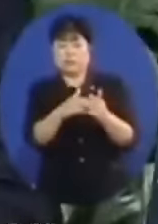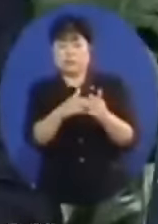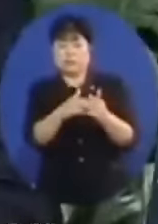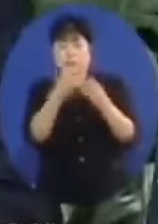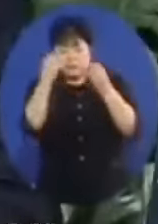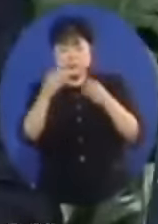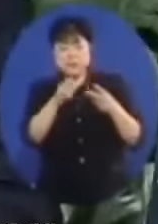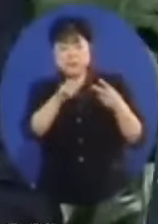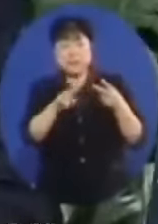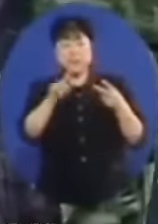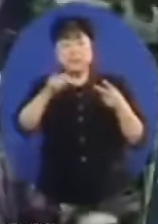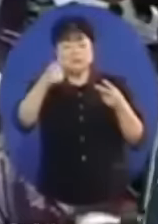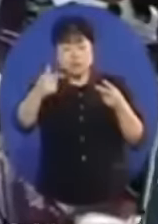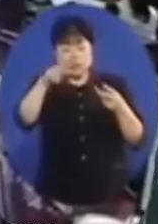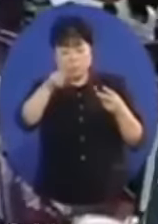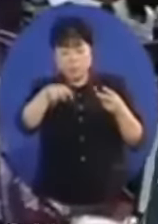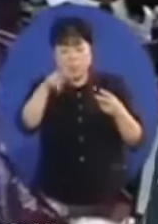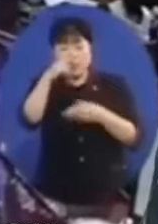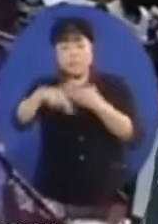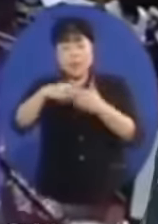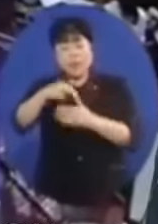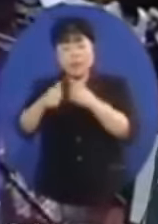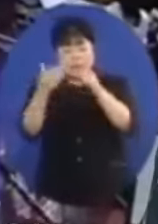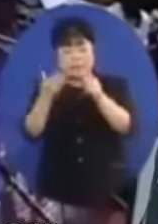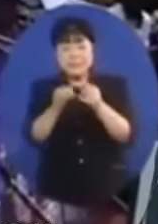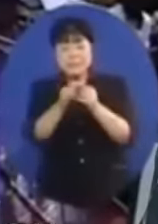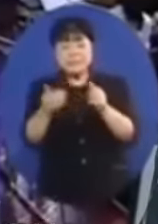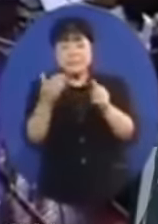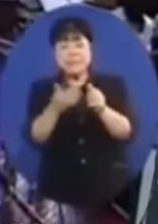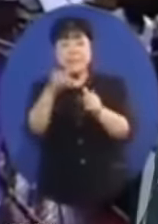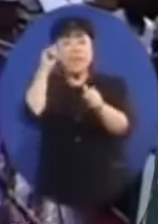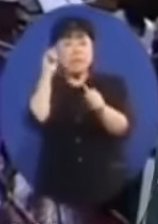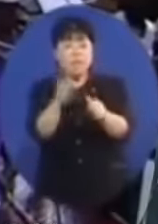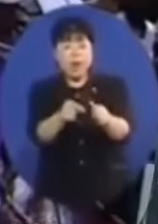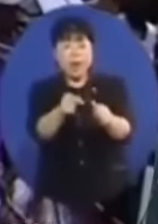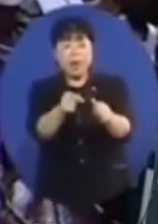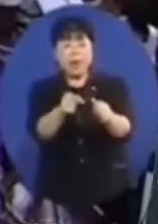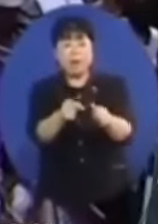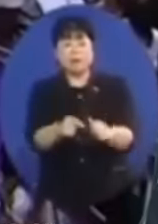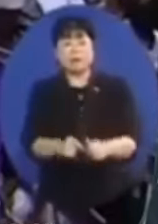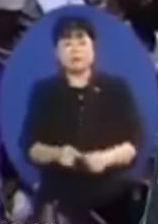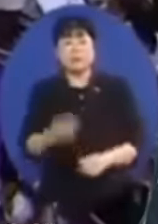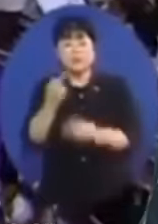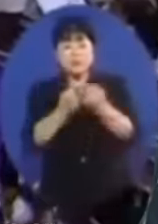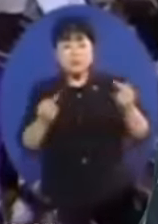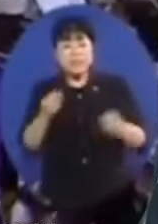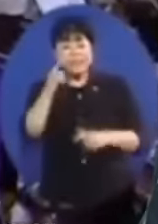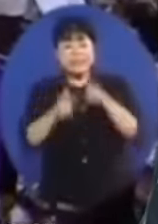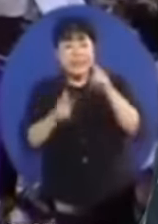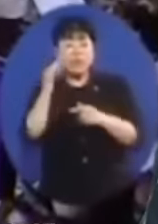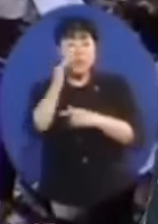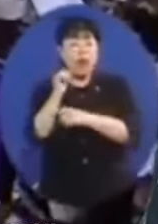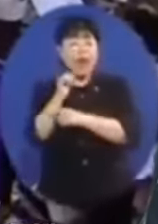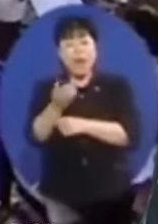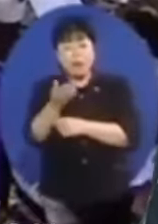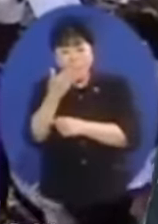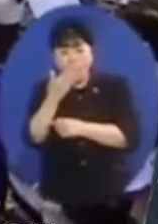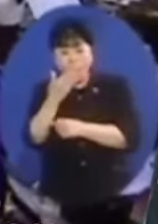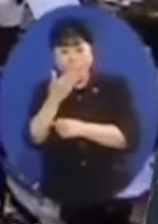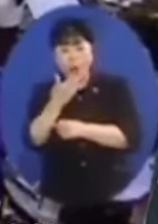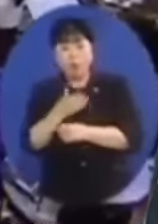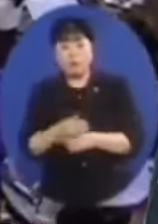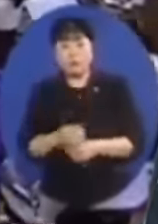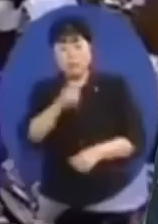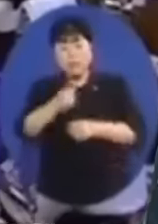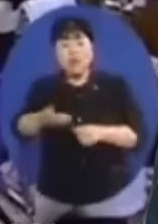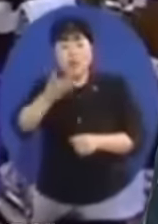창세기 2장 16절로 17절에 야훼 하나님이 그 사람에게 명하여 이르시되 동산 각종 나무의 열매는 내가